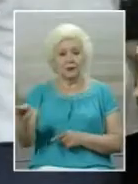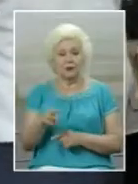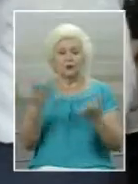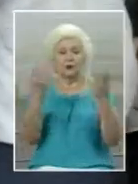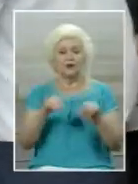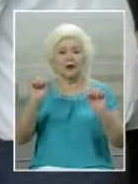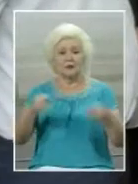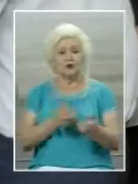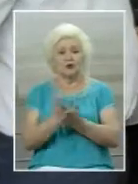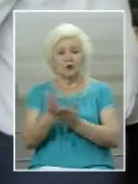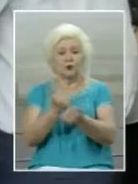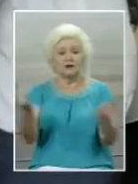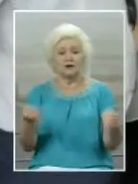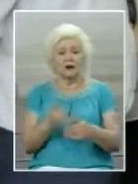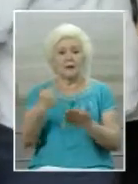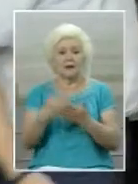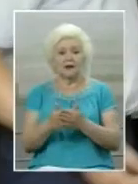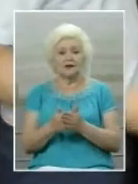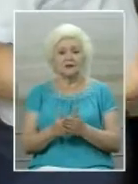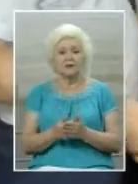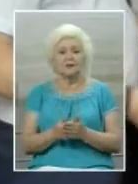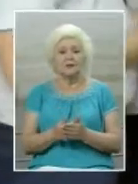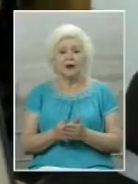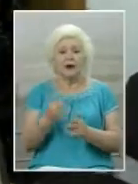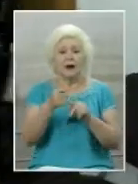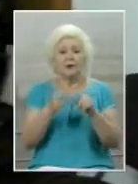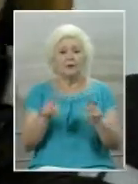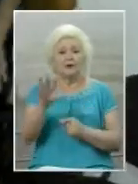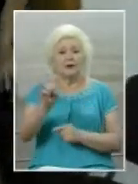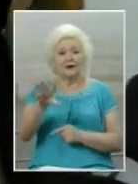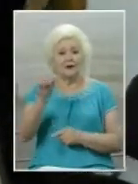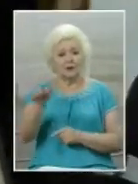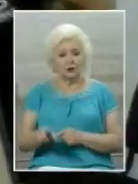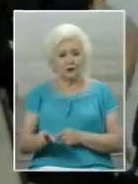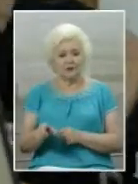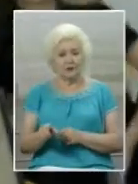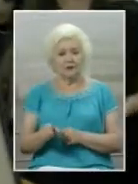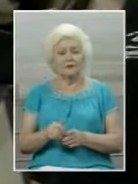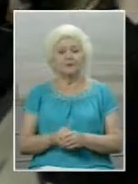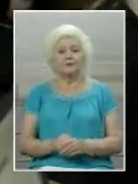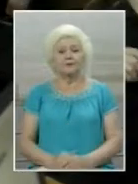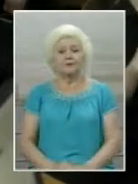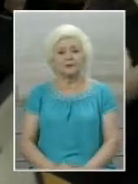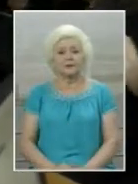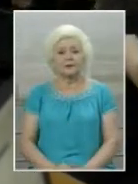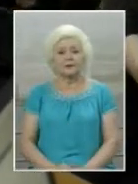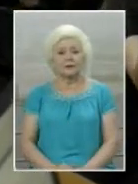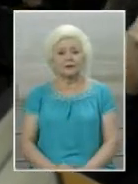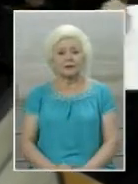тут зможуть обслуговувати близько півтора десятка відвідувачів. Процедура гаразд